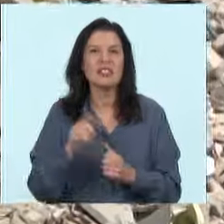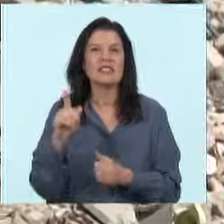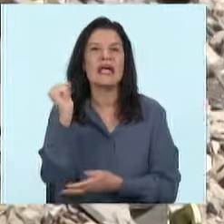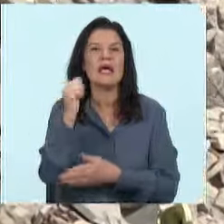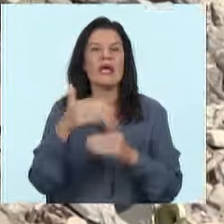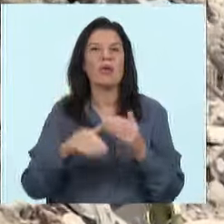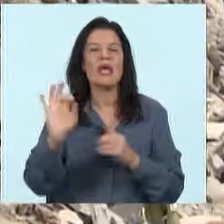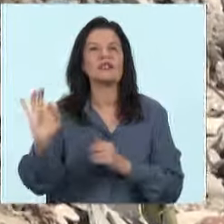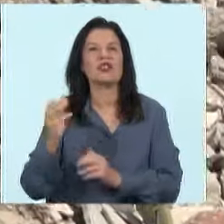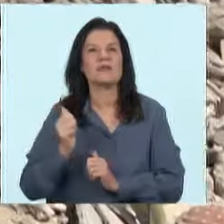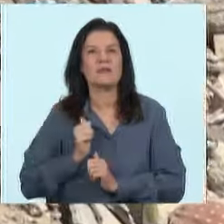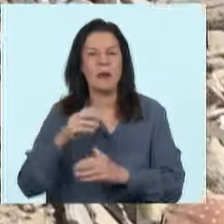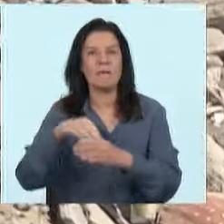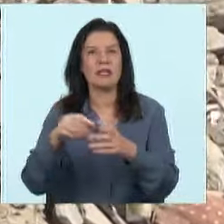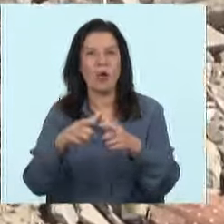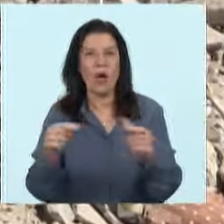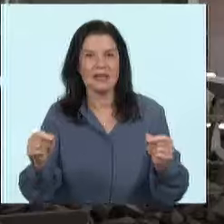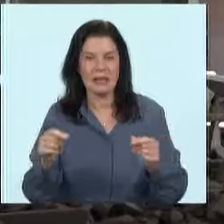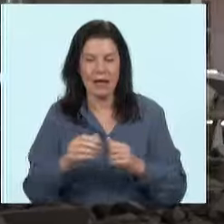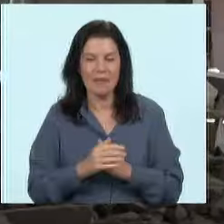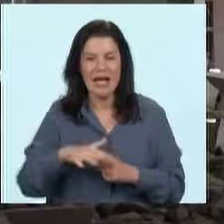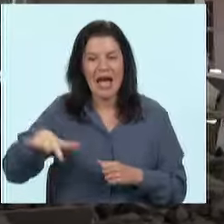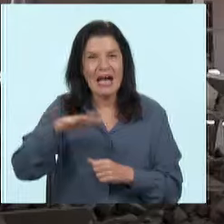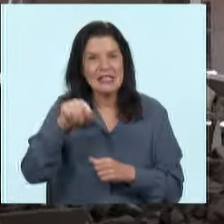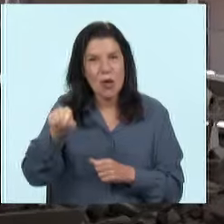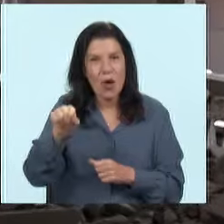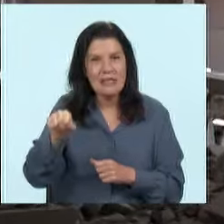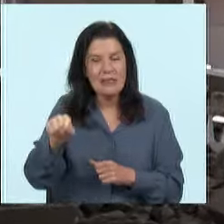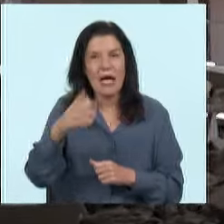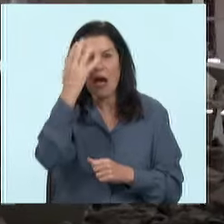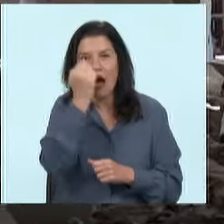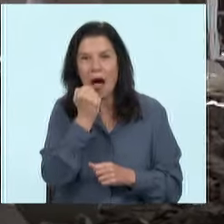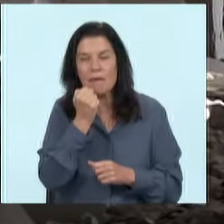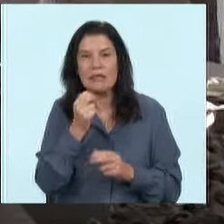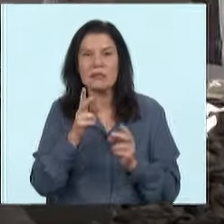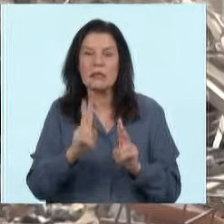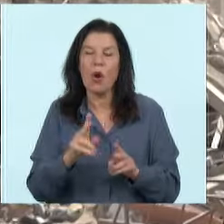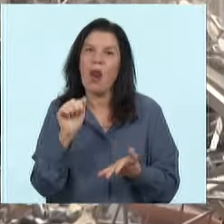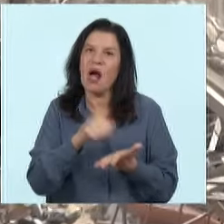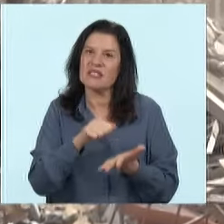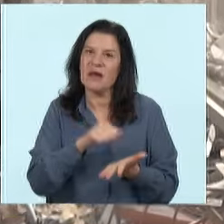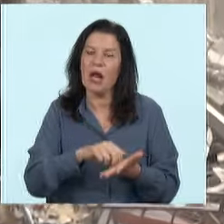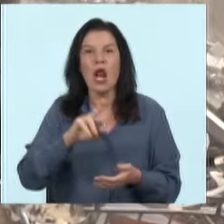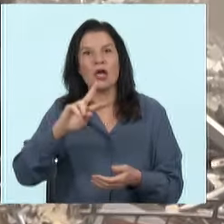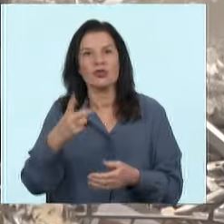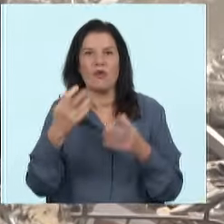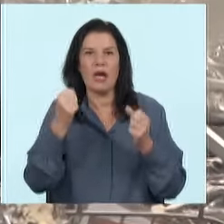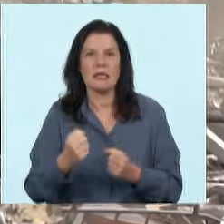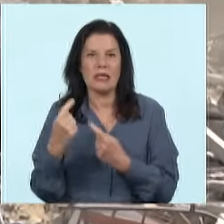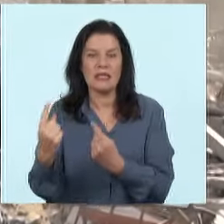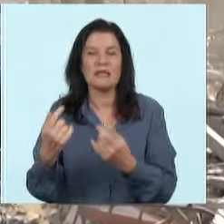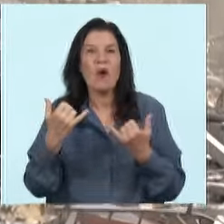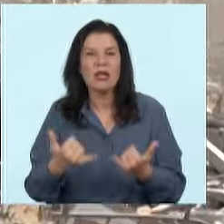גבולות ישראל-מצרים, עזה, האזור הזה שדרכו חמאס יכול, חלילה, שוב להתעצם, נמצא עכשיו בידי צה"ל